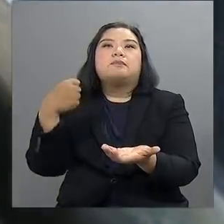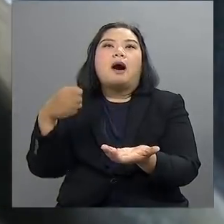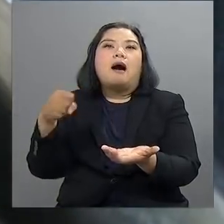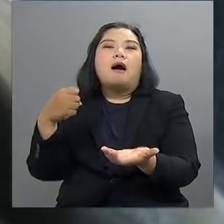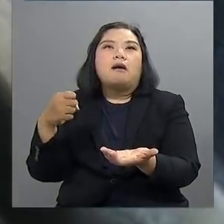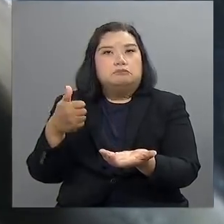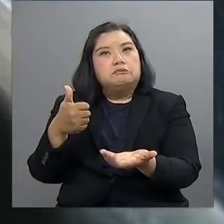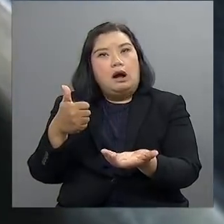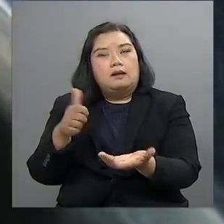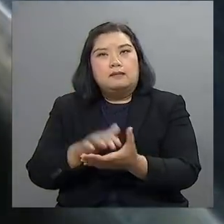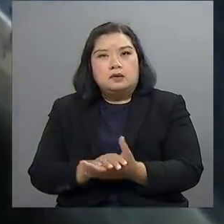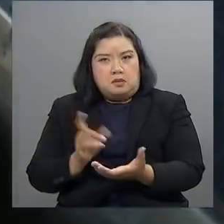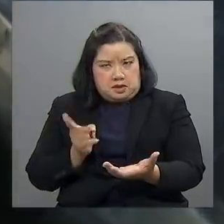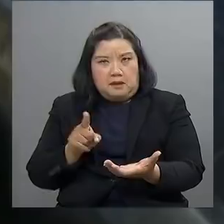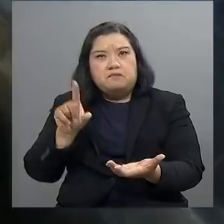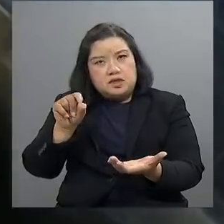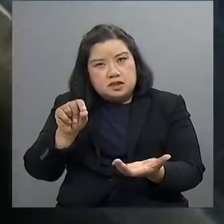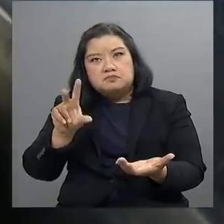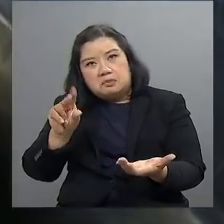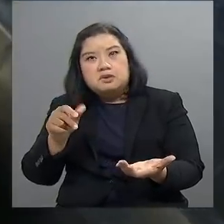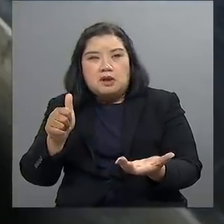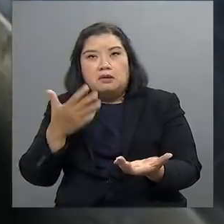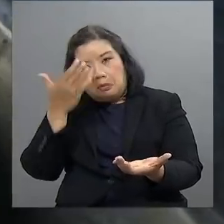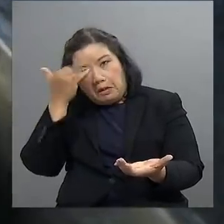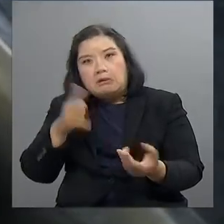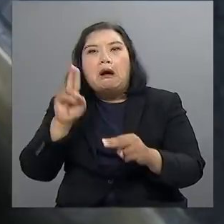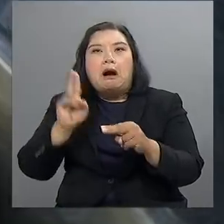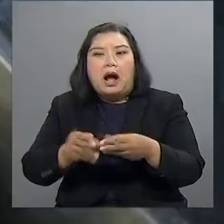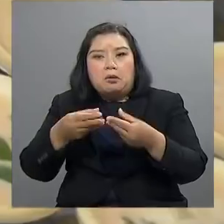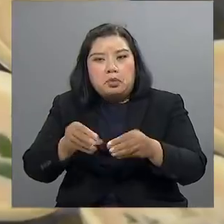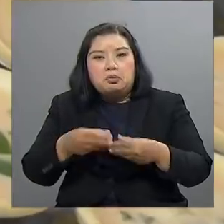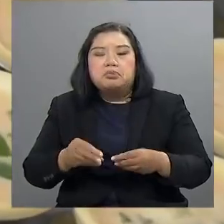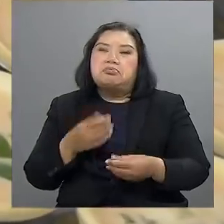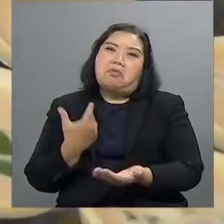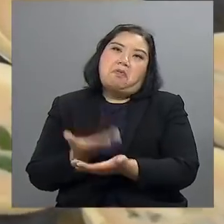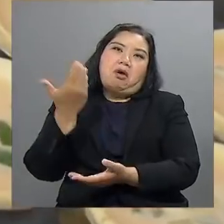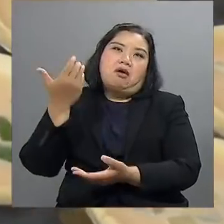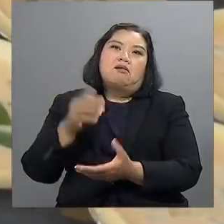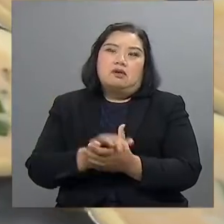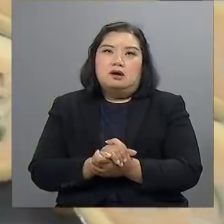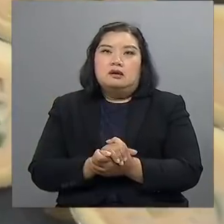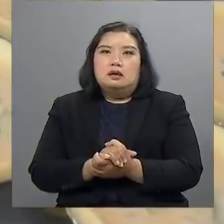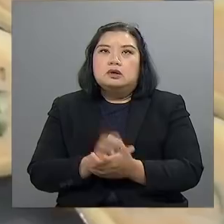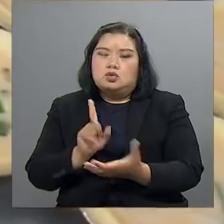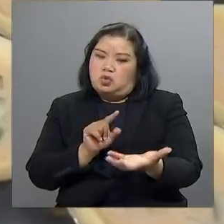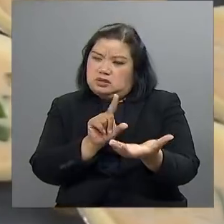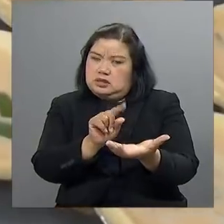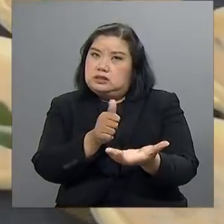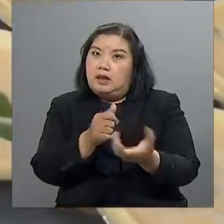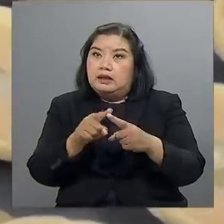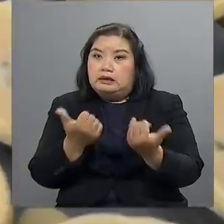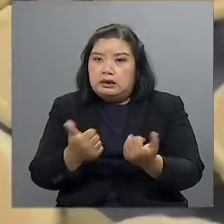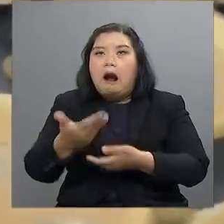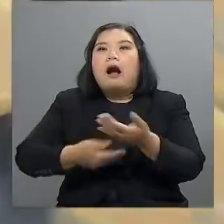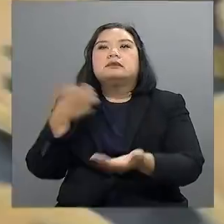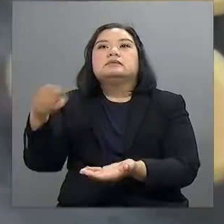20 30ขึ้นไปเท่านั้นนะ ไข่ใช้ ค่ะใช่ค่ะใช่ ไม่ทำง่าย นะถ้าไข่ปกติก็ชิ้นละ20บาทเป็นอย่างต่ำค่ะ นะ คะปกติเราก ็10บาทเ